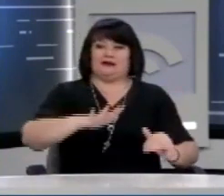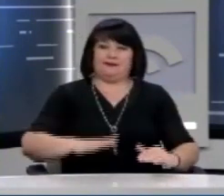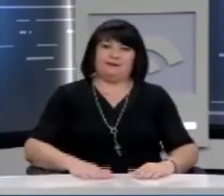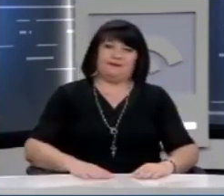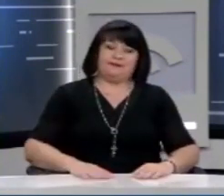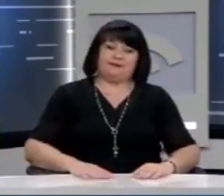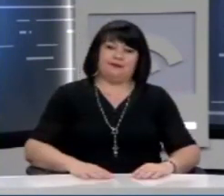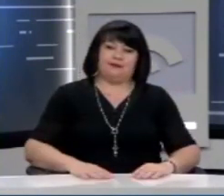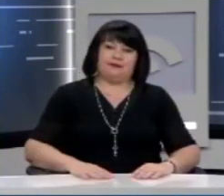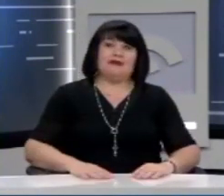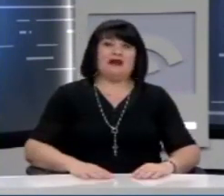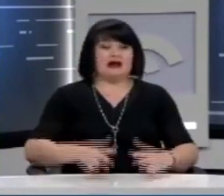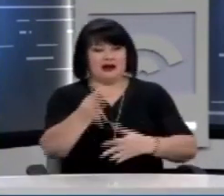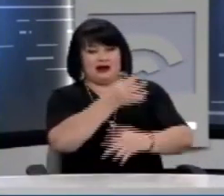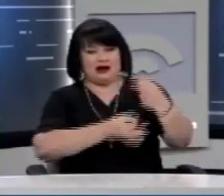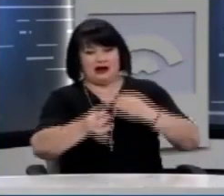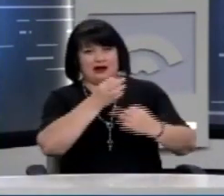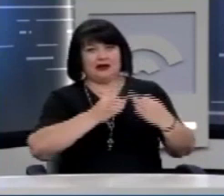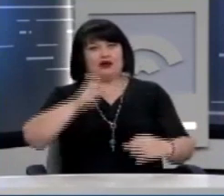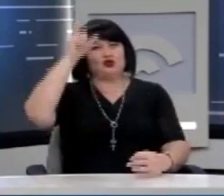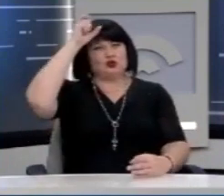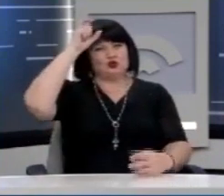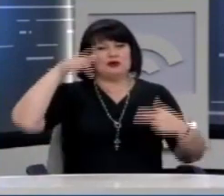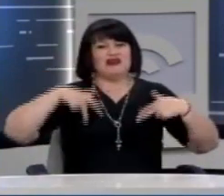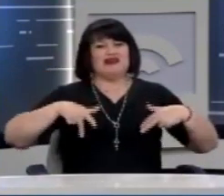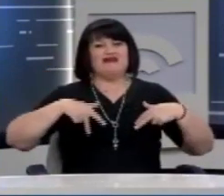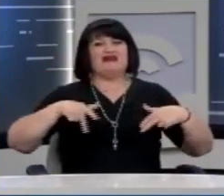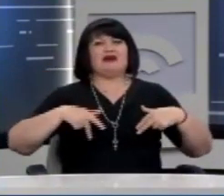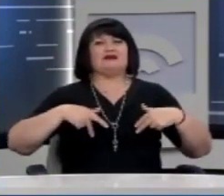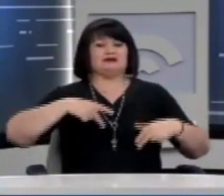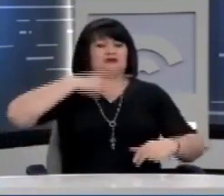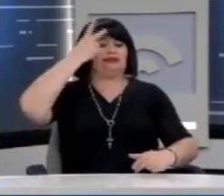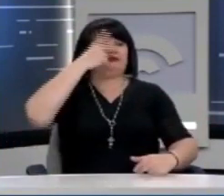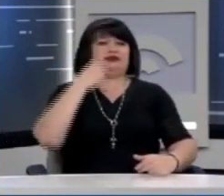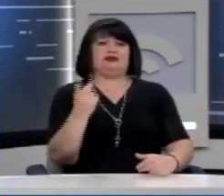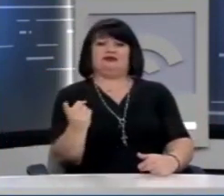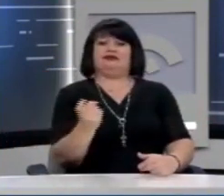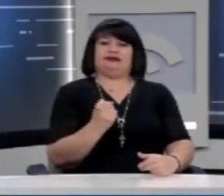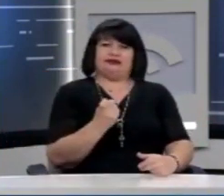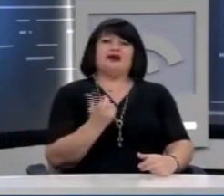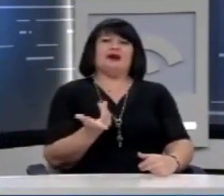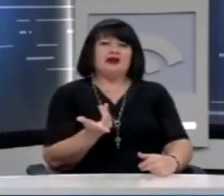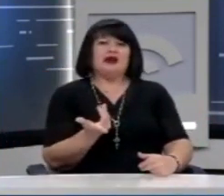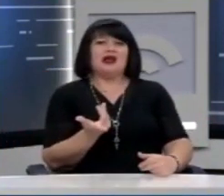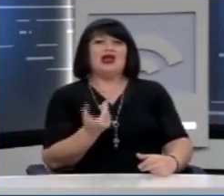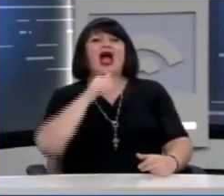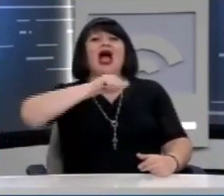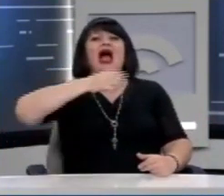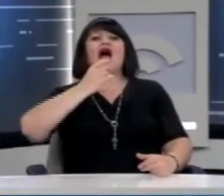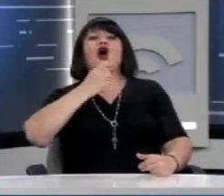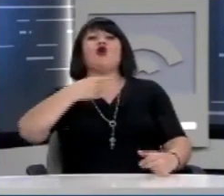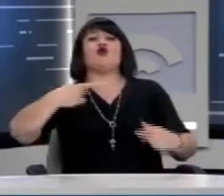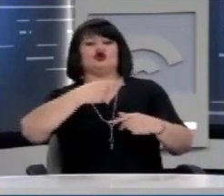Αυτά λέγονται την ίδια ώρα που η τουρκική κυβέρνηση κλιμακώνει ανεμπόδιστα τις παράνομες γεωτρήσεις στην Κύπρο, τις